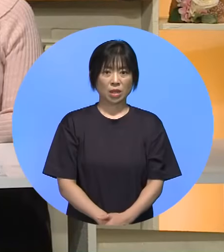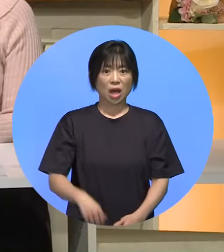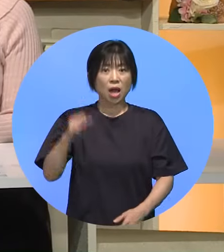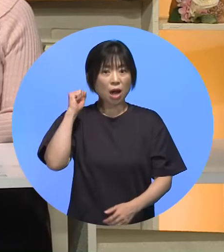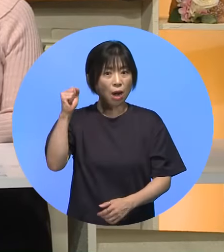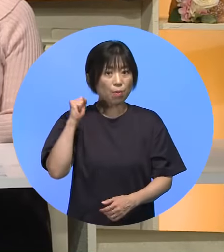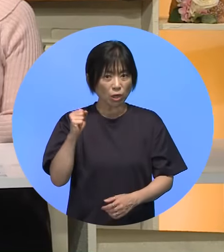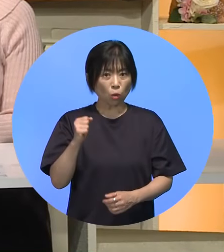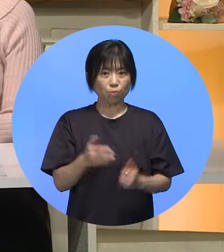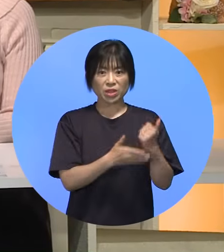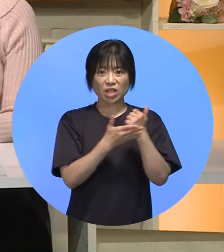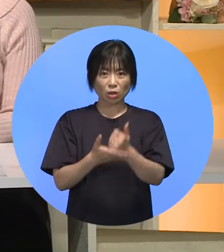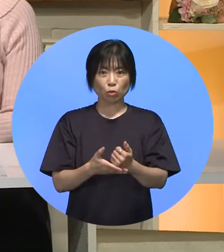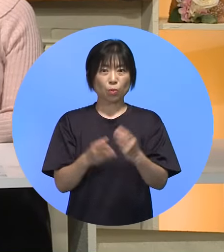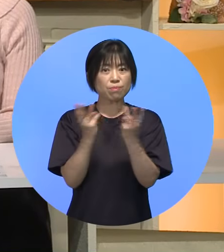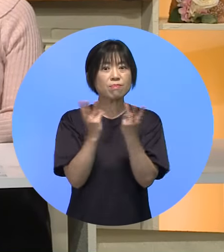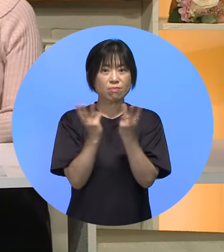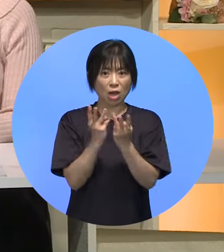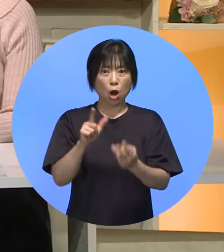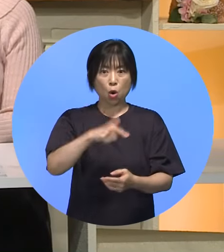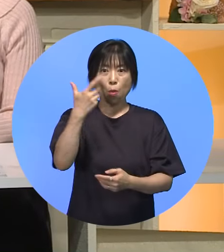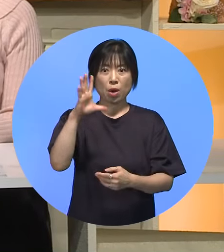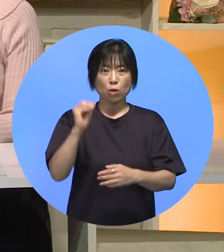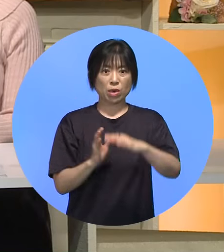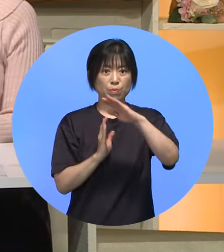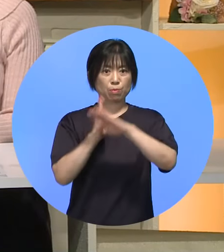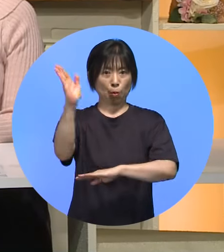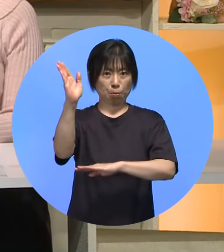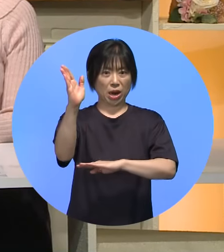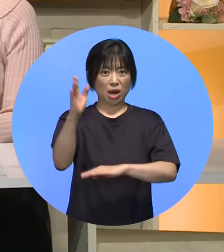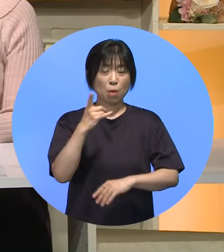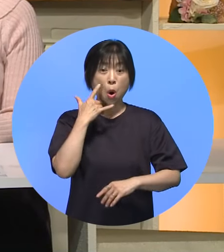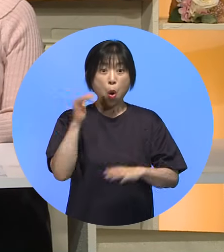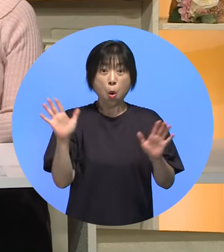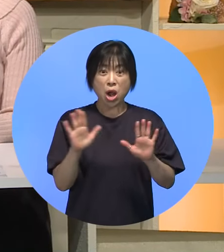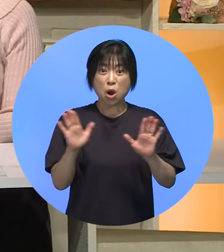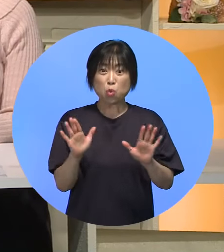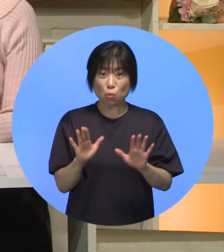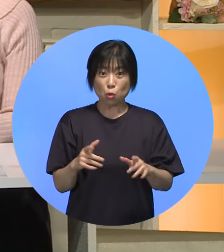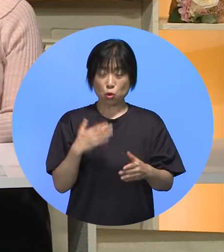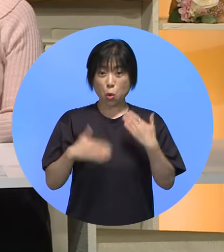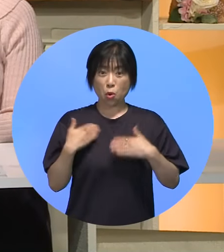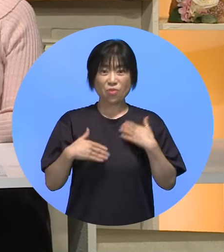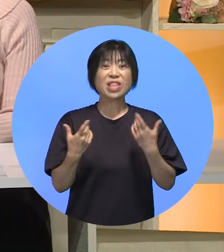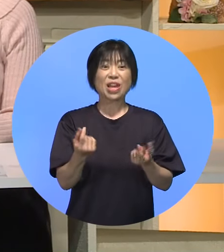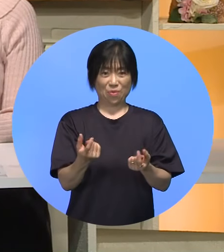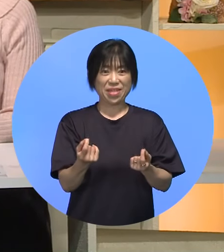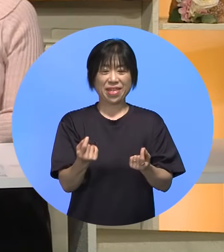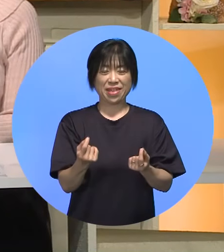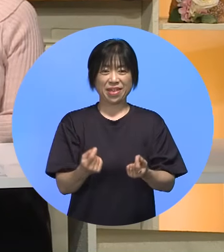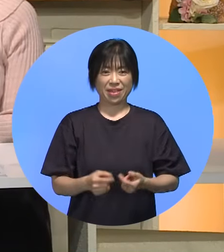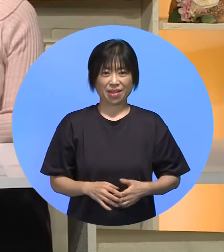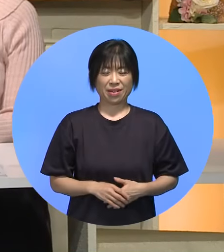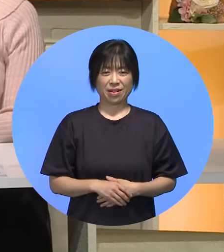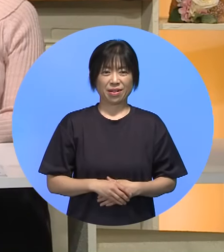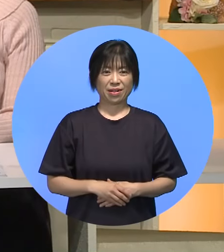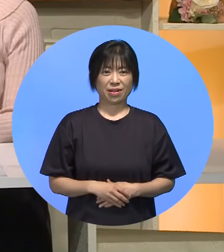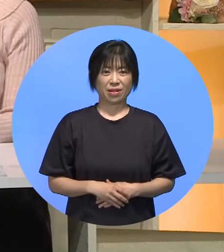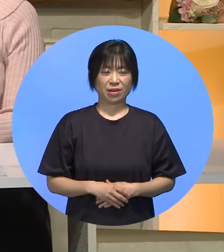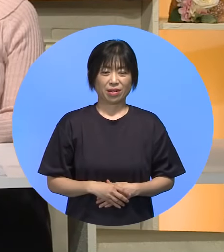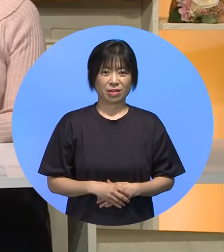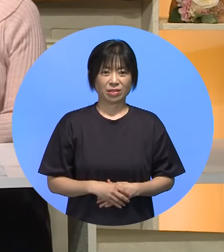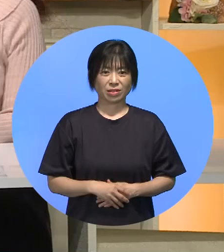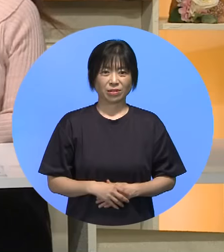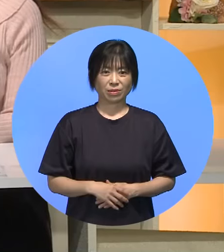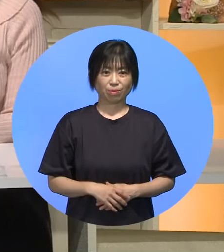ランバオーサカー jリーグの公式戦目で通算の観客数がですね600万人突破ということであの親子